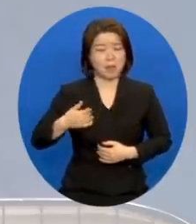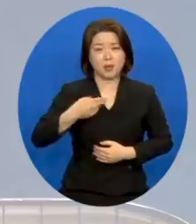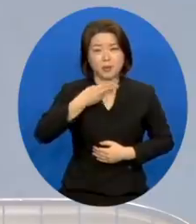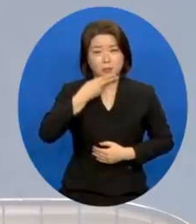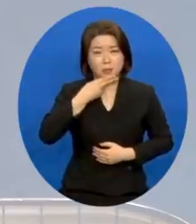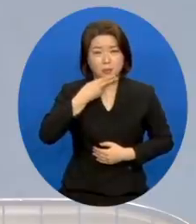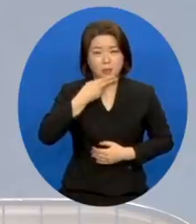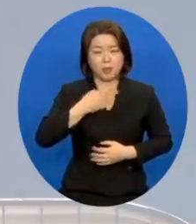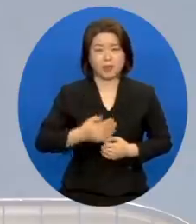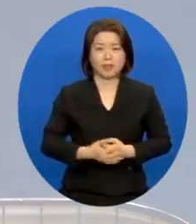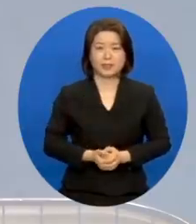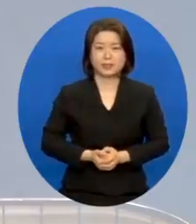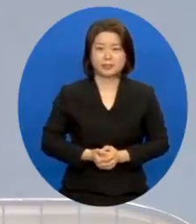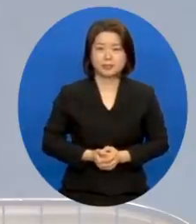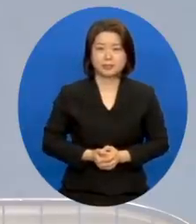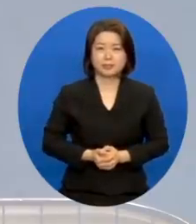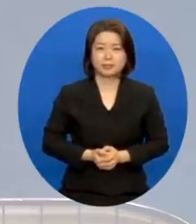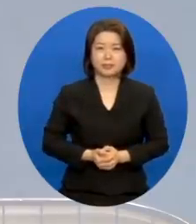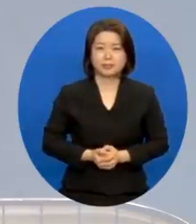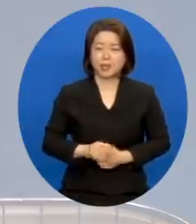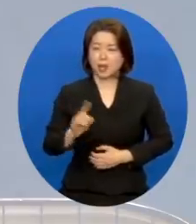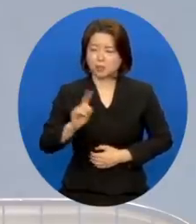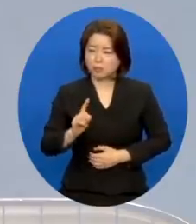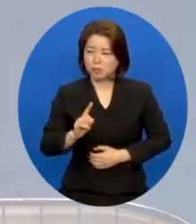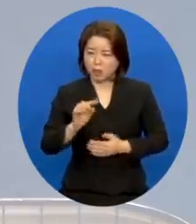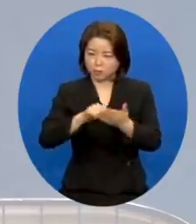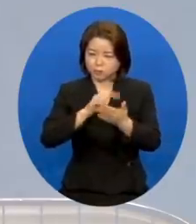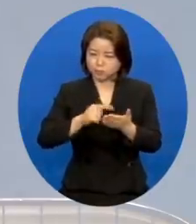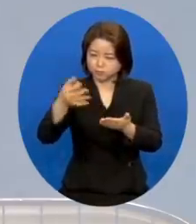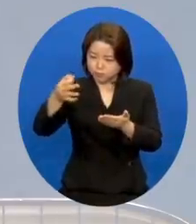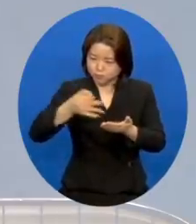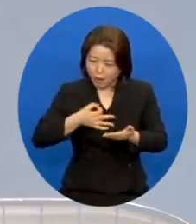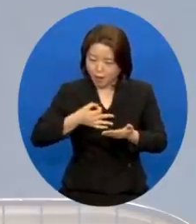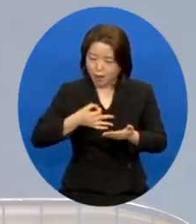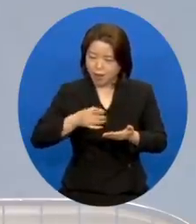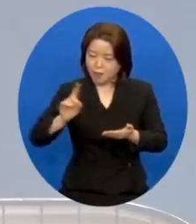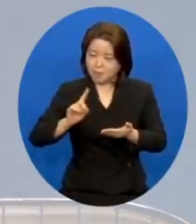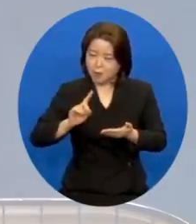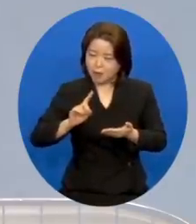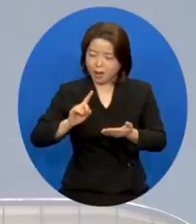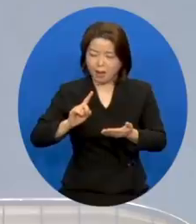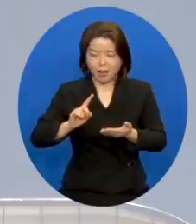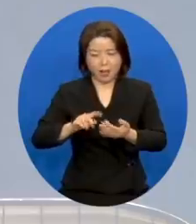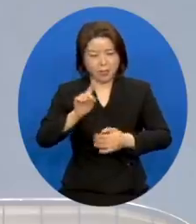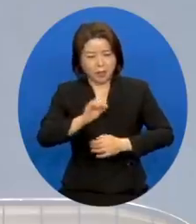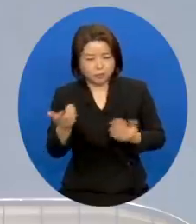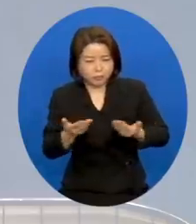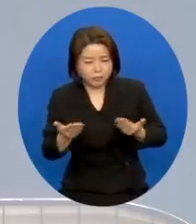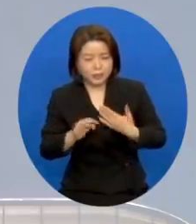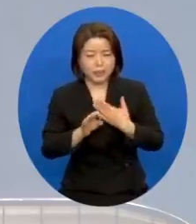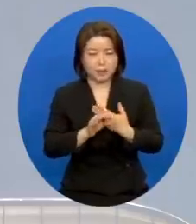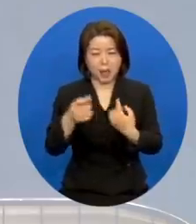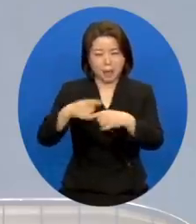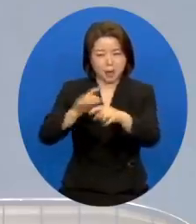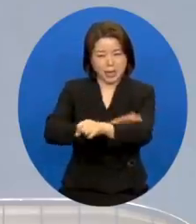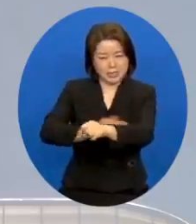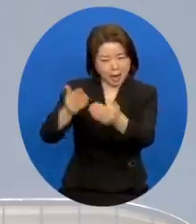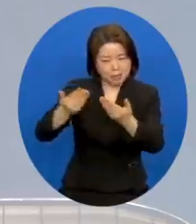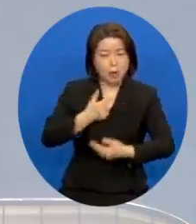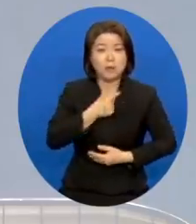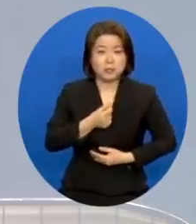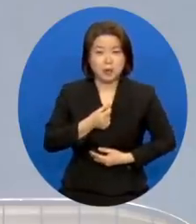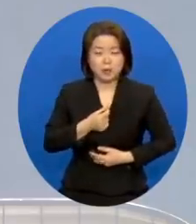돼요 하정 뭔가 보상을 받을 뭘 하면 반드시 평가를 잘 받아야